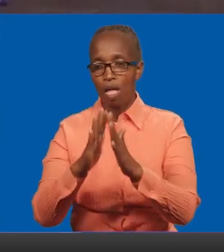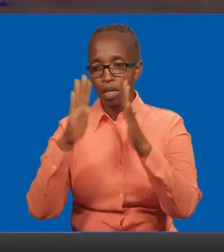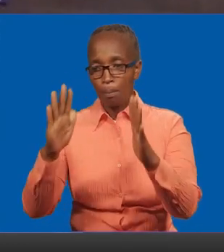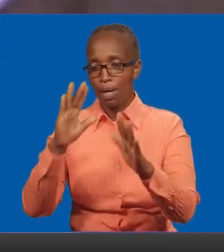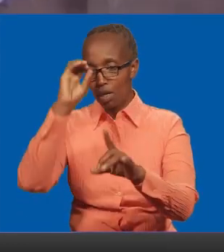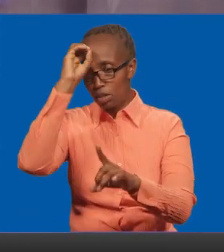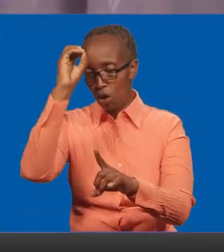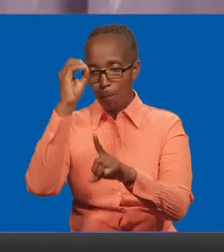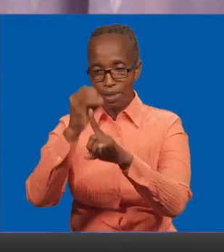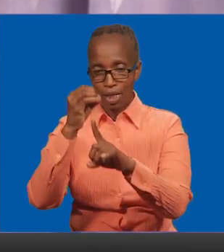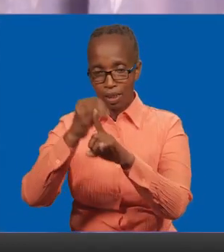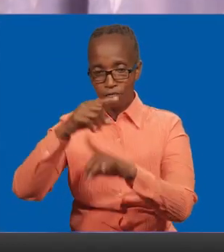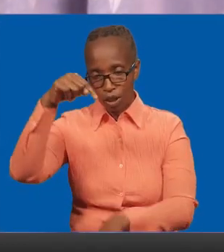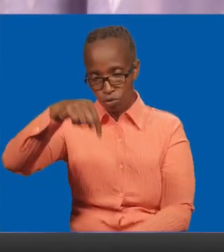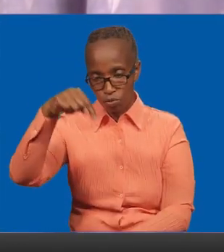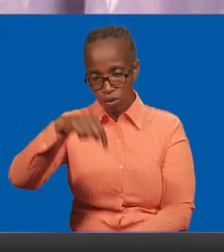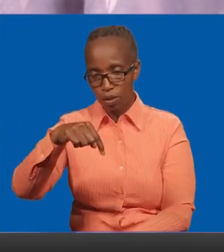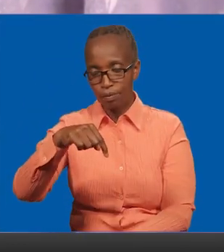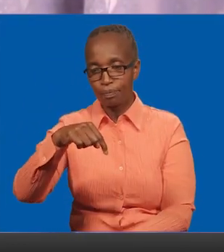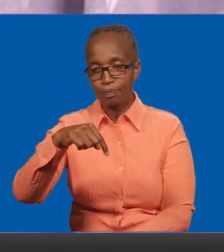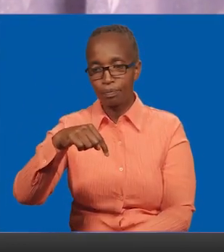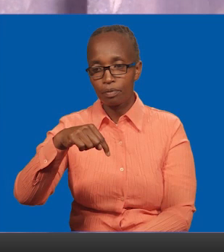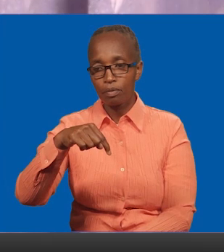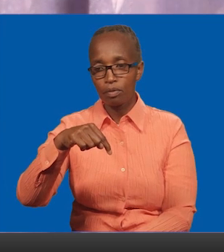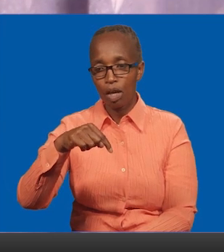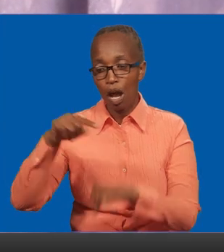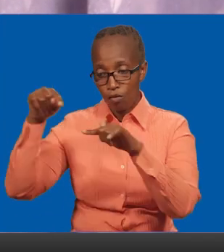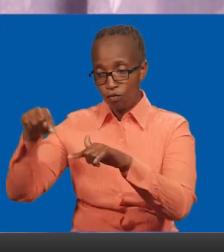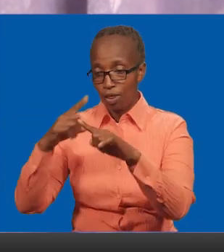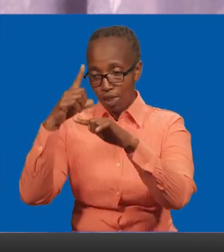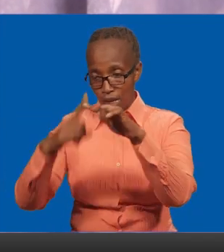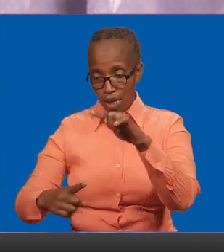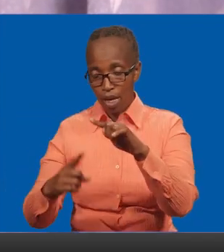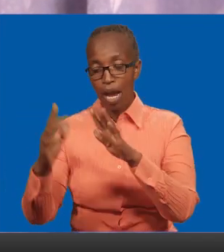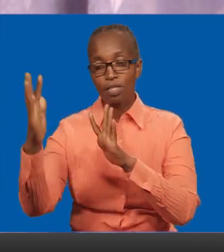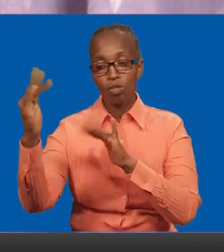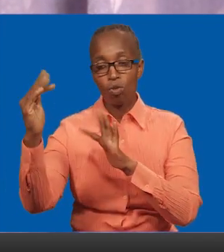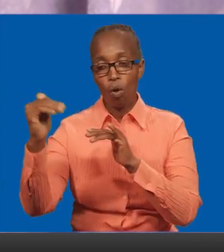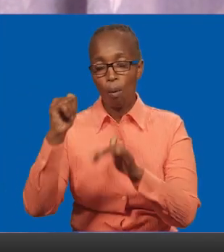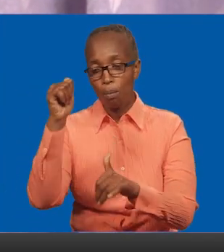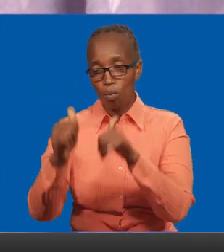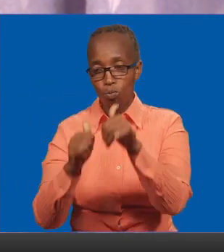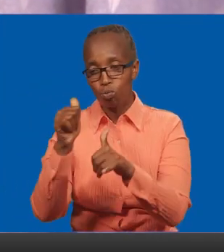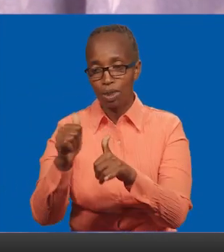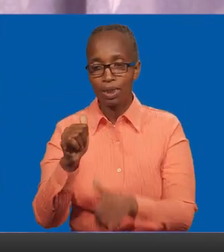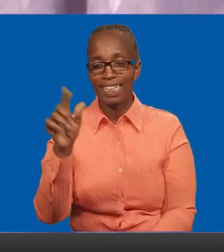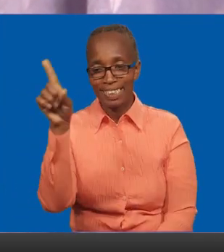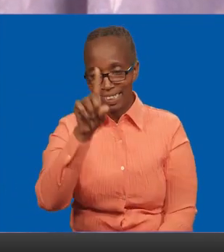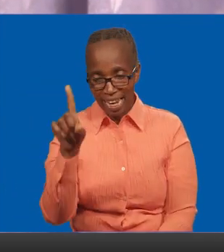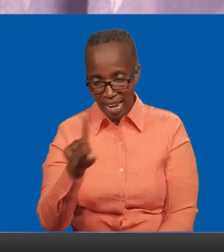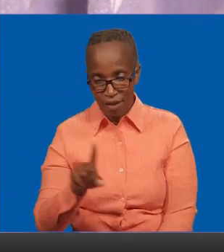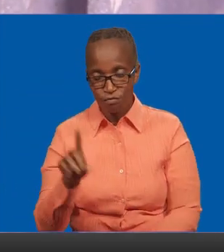2024. Lengo ya siku ya leo ama lengo la mwaka huu ni